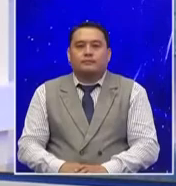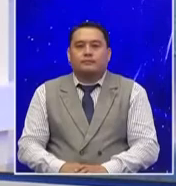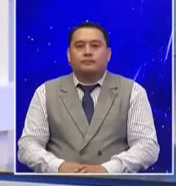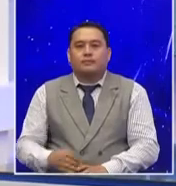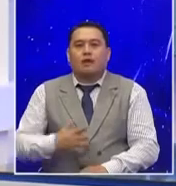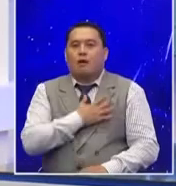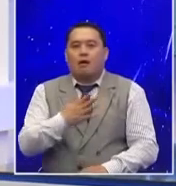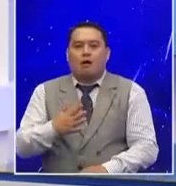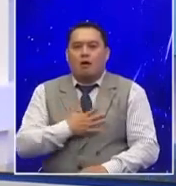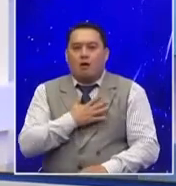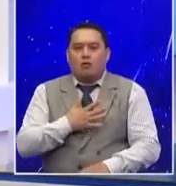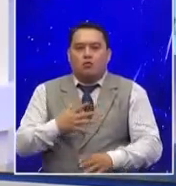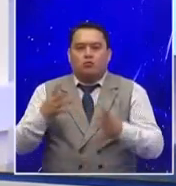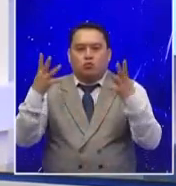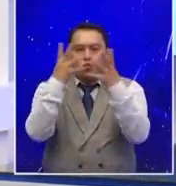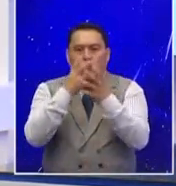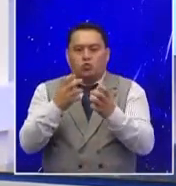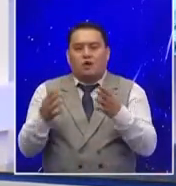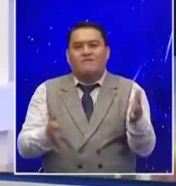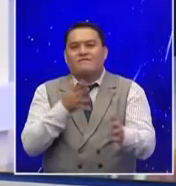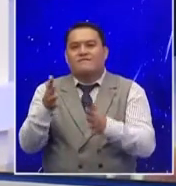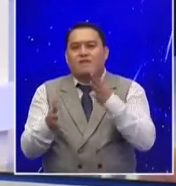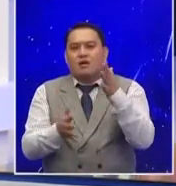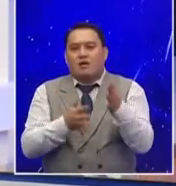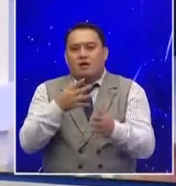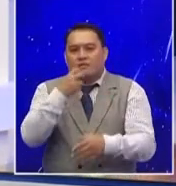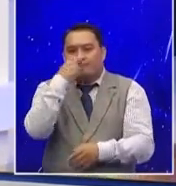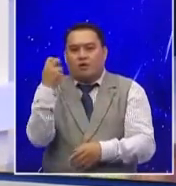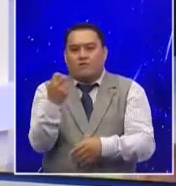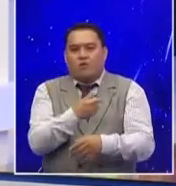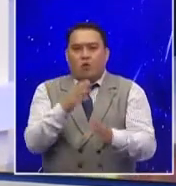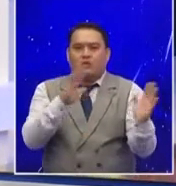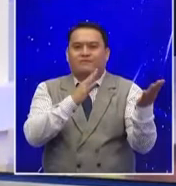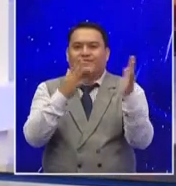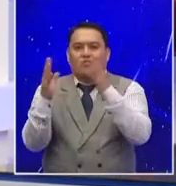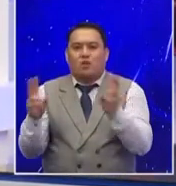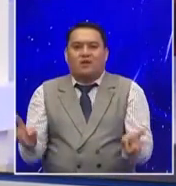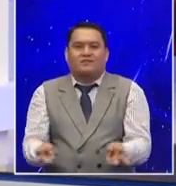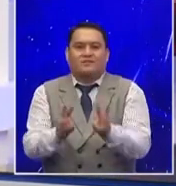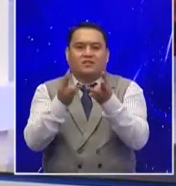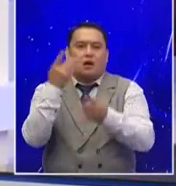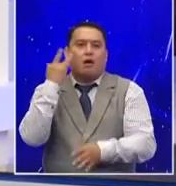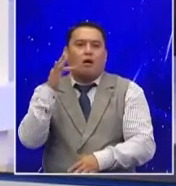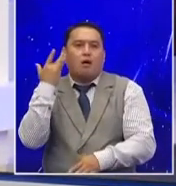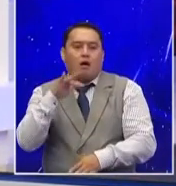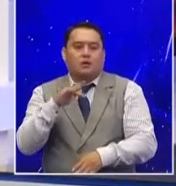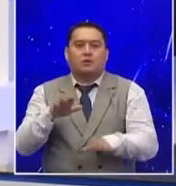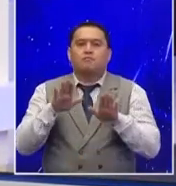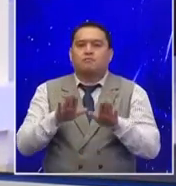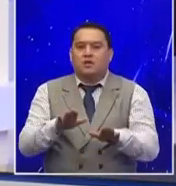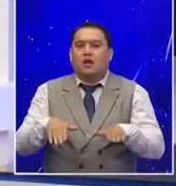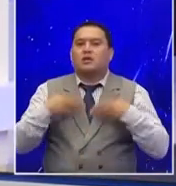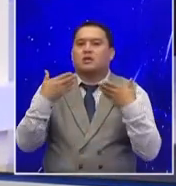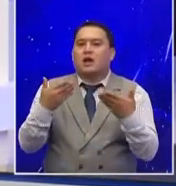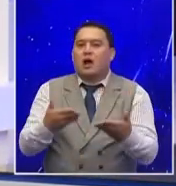Ванкувер окутал густой смог. Ветер принес на север Канады гарь и пепел от природных пожаров США. Министерство окружающей среды